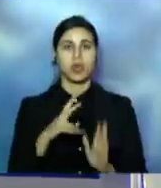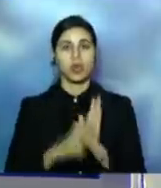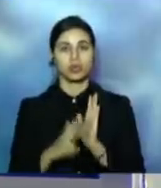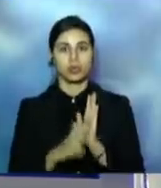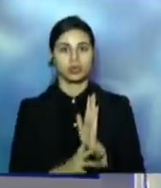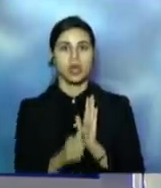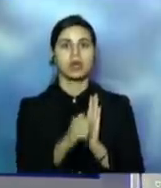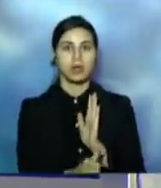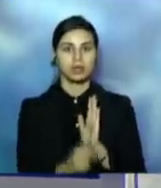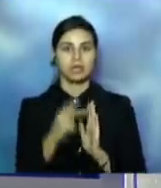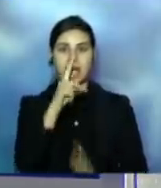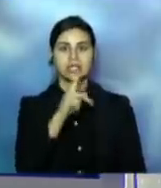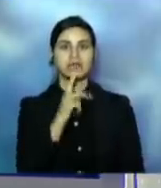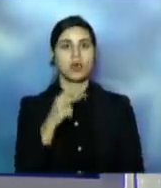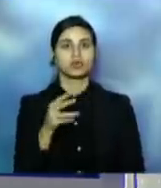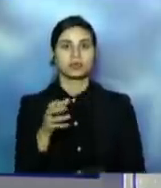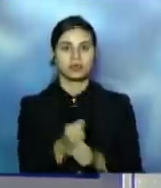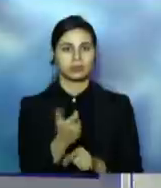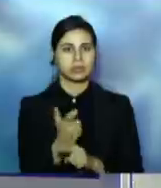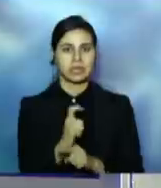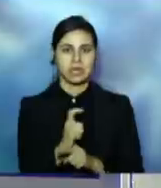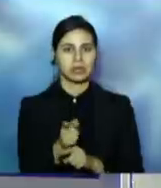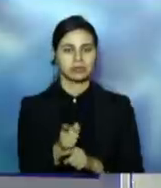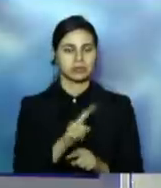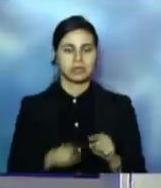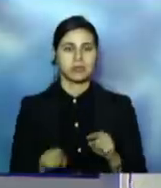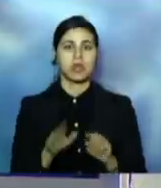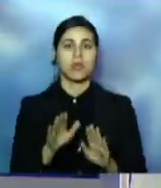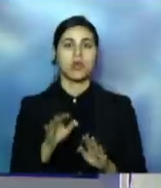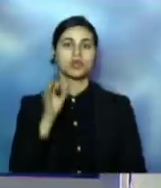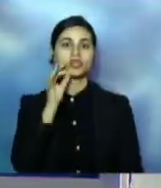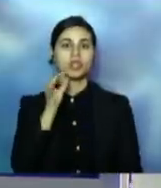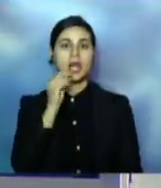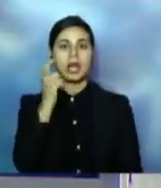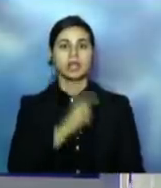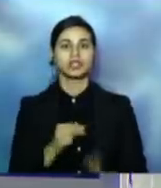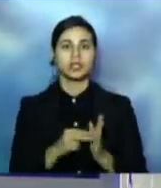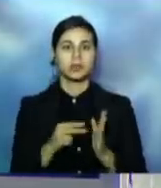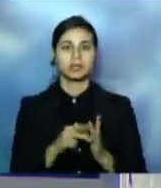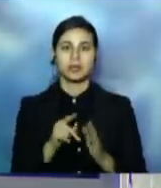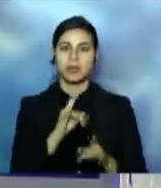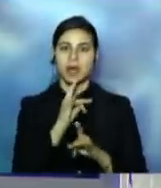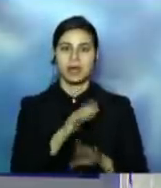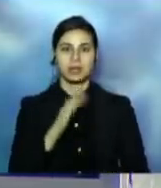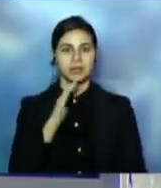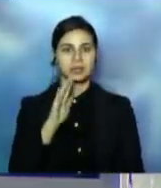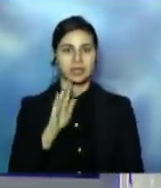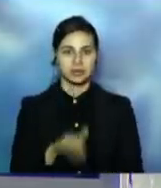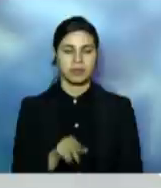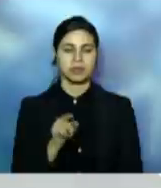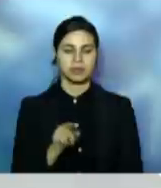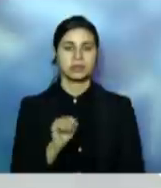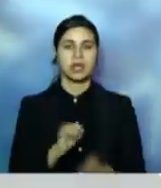1 თვის მანძილზე. მხოლოდ სისხლში შაქრის მაჩვენებლის შეფასება არ იქნება საკმარისი